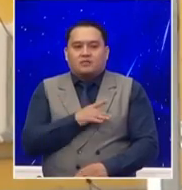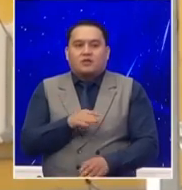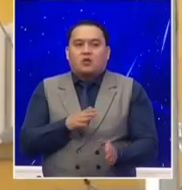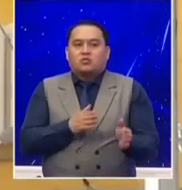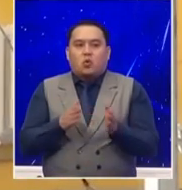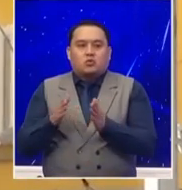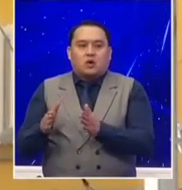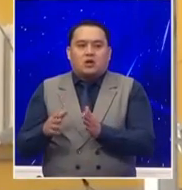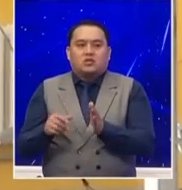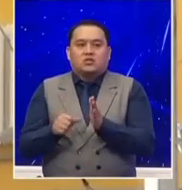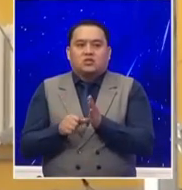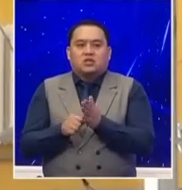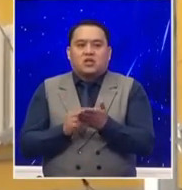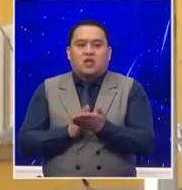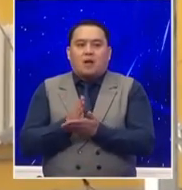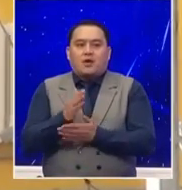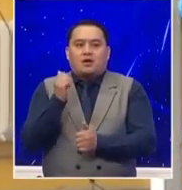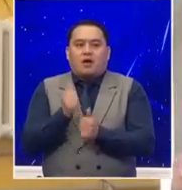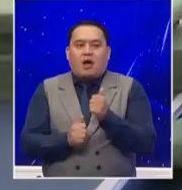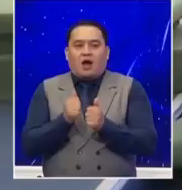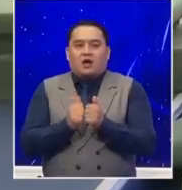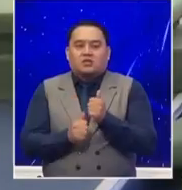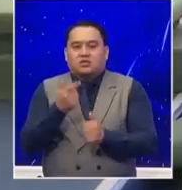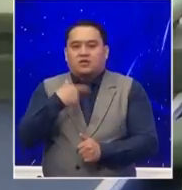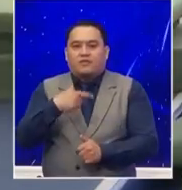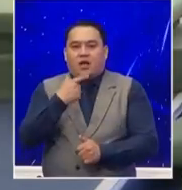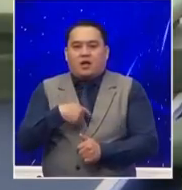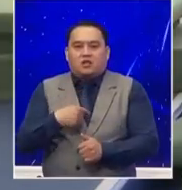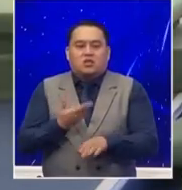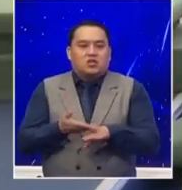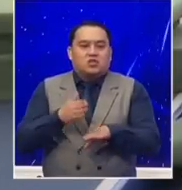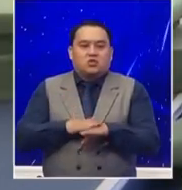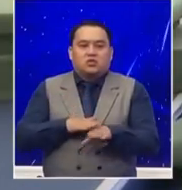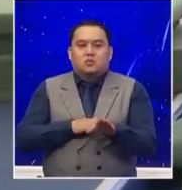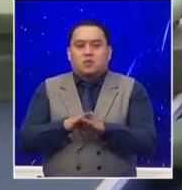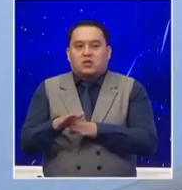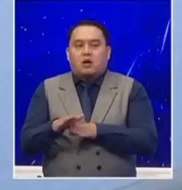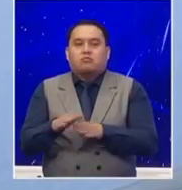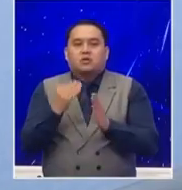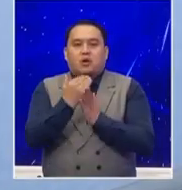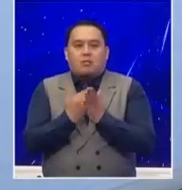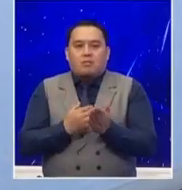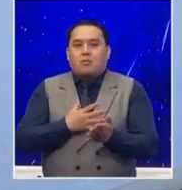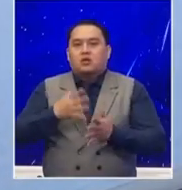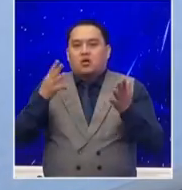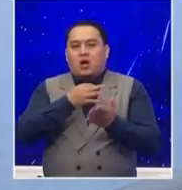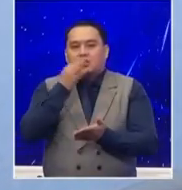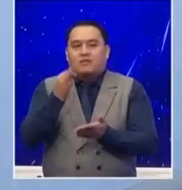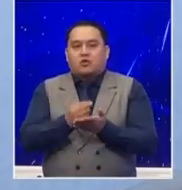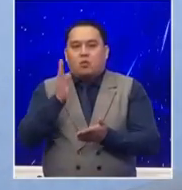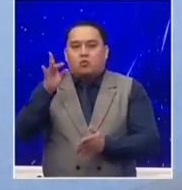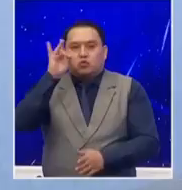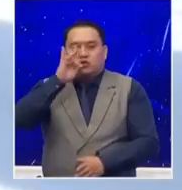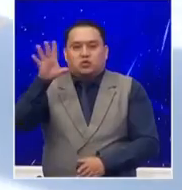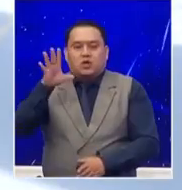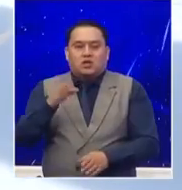дисциплинах, в частности по 6 направлениям. У каждого спортсмена своя зрелищная и тяжелая в исполнении программа. Большая ответственность подготовки будущих